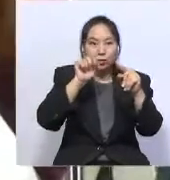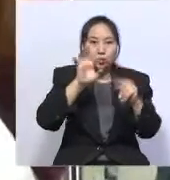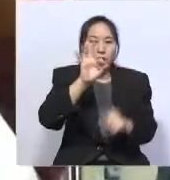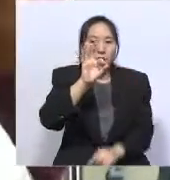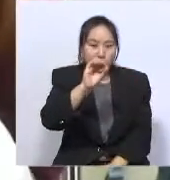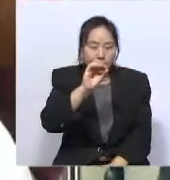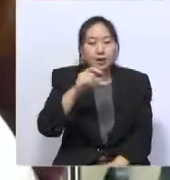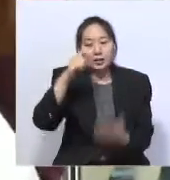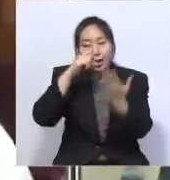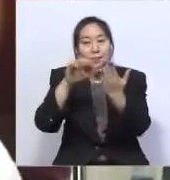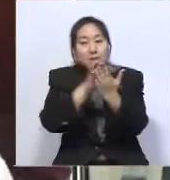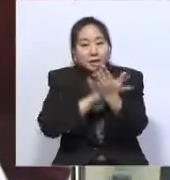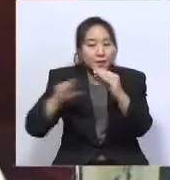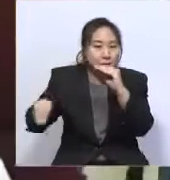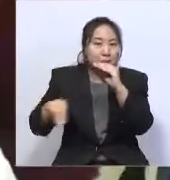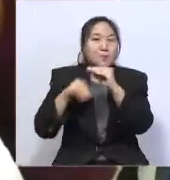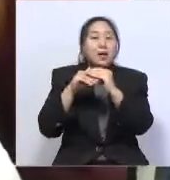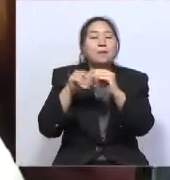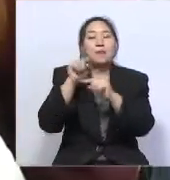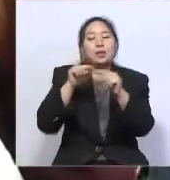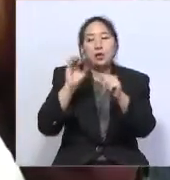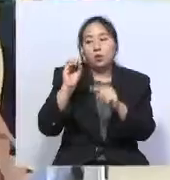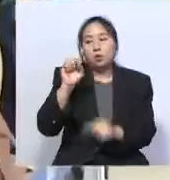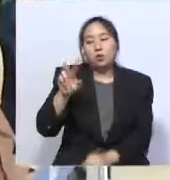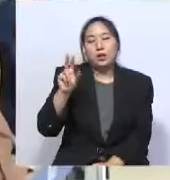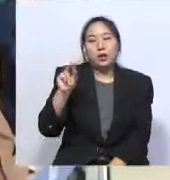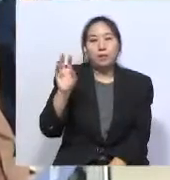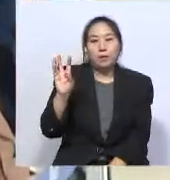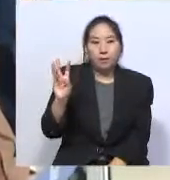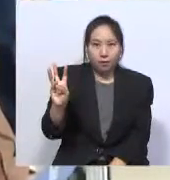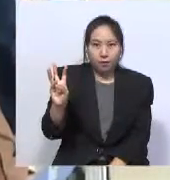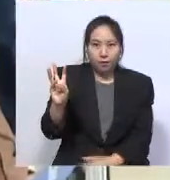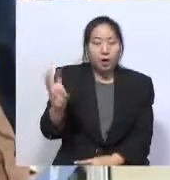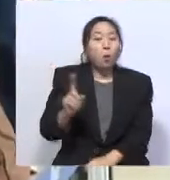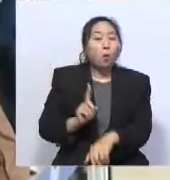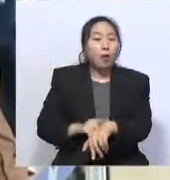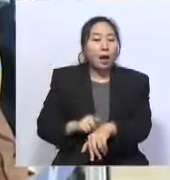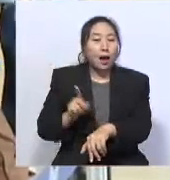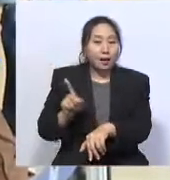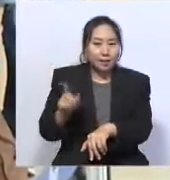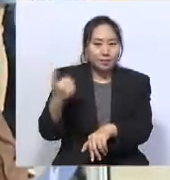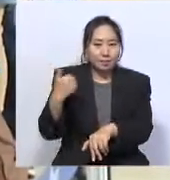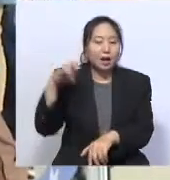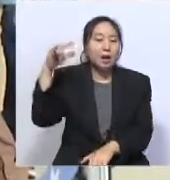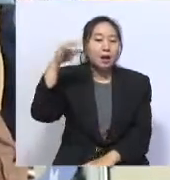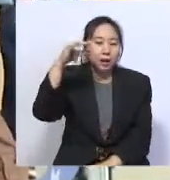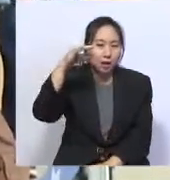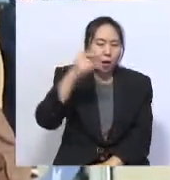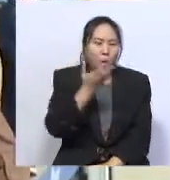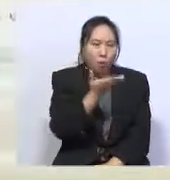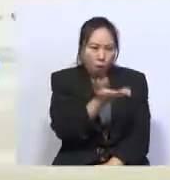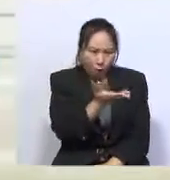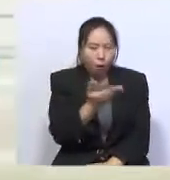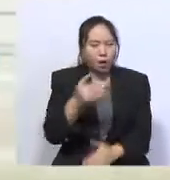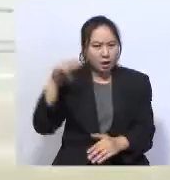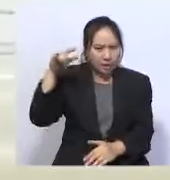23.90 และภายในประเทศเพิ่มขึ้นร้อยละ 0.36 ค่ะทั้งนี้นะคะในช่วงเวลาดังกล่าวเนี่ยก็มีสายการบินขอเพิ่มเที่ยวบินเพิ่ม